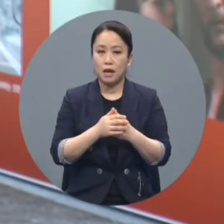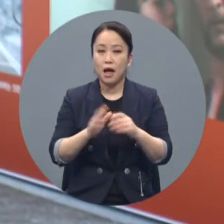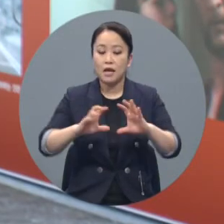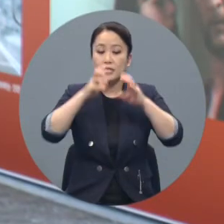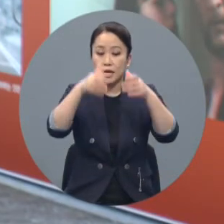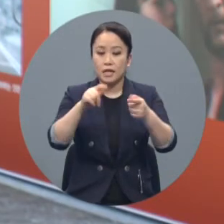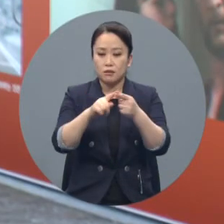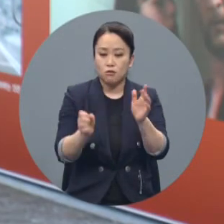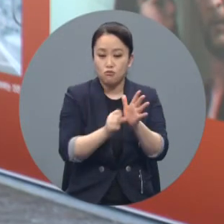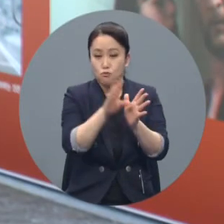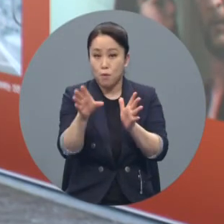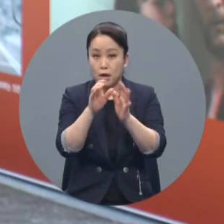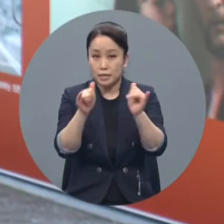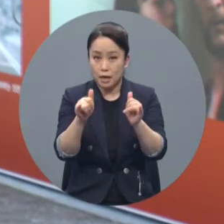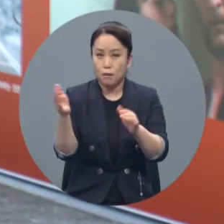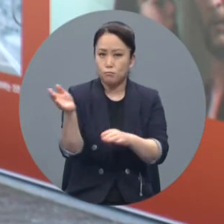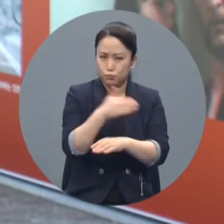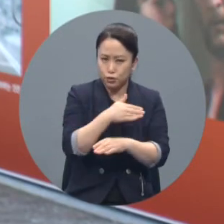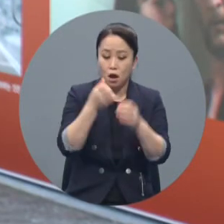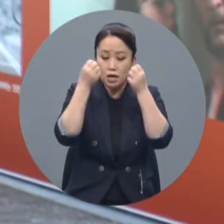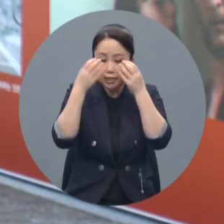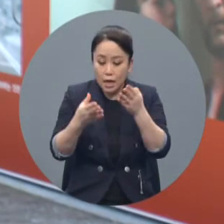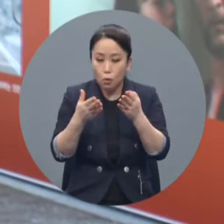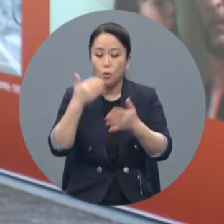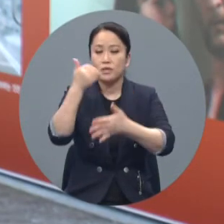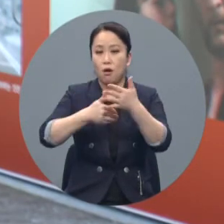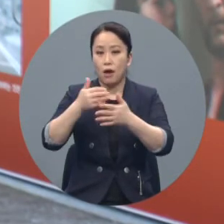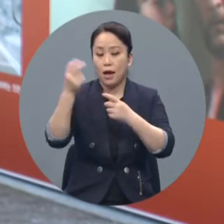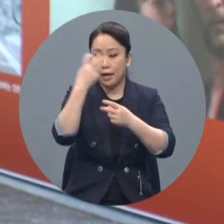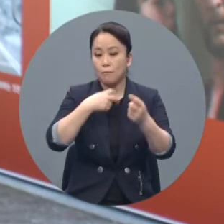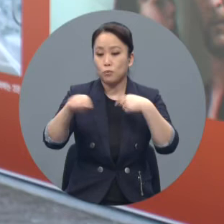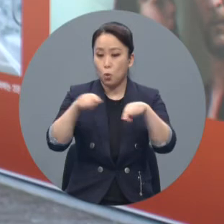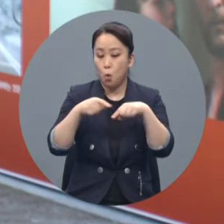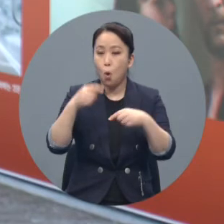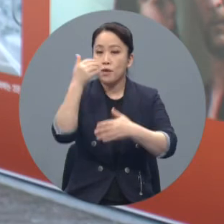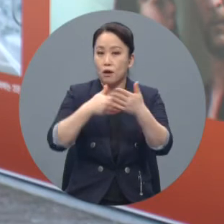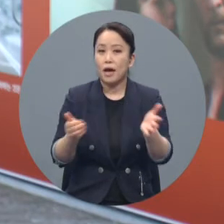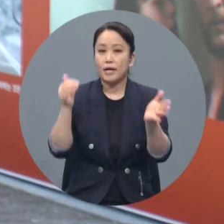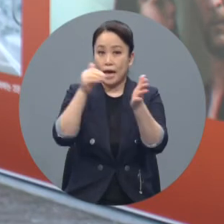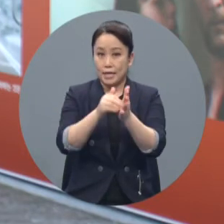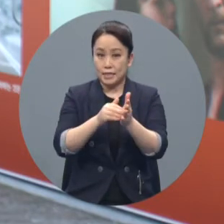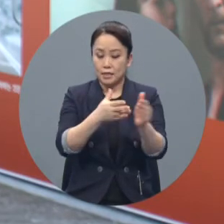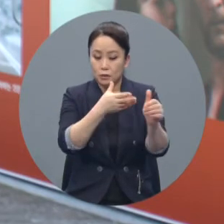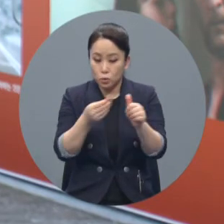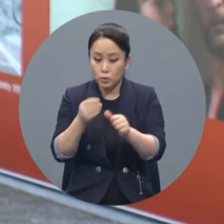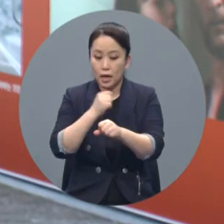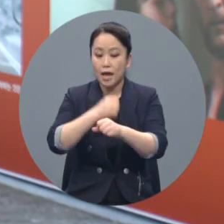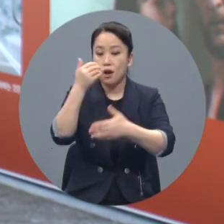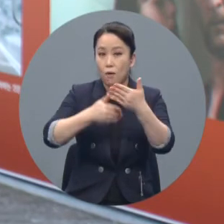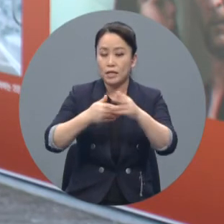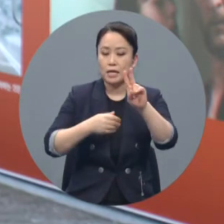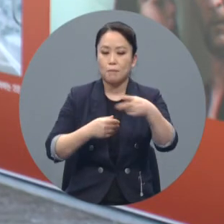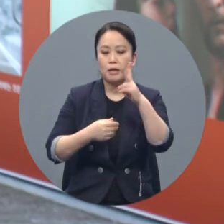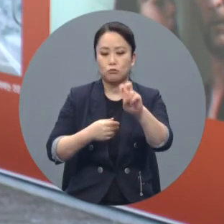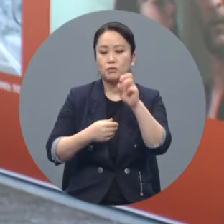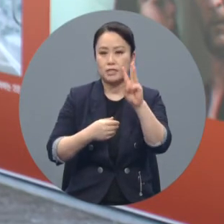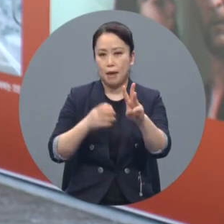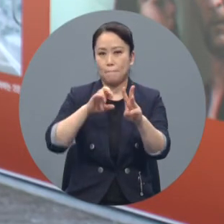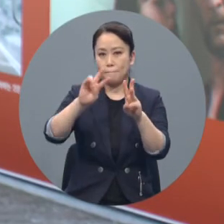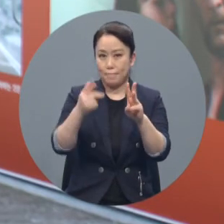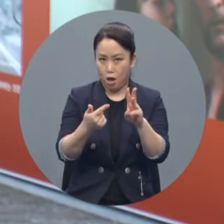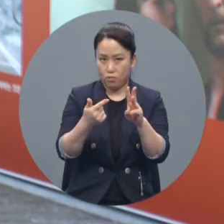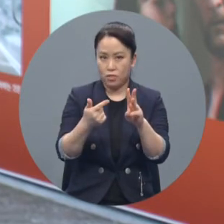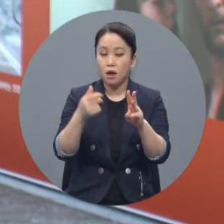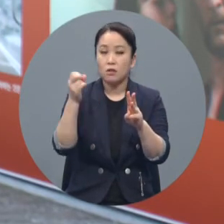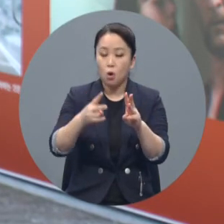거장부터 주목받는 신의 감독들의 작품까지 올해 부산국제영화제에 초청된 작품은 223편. 갈라 프리젠테이션과